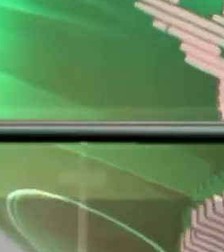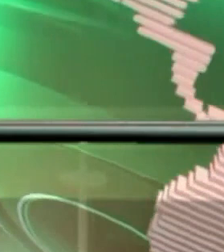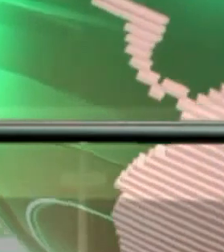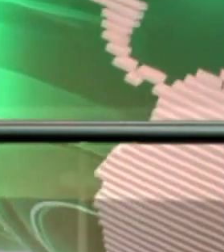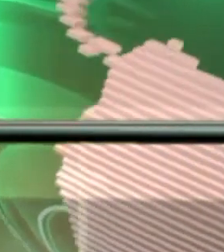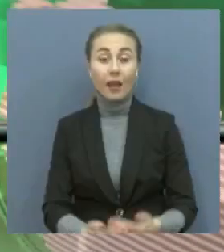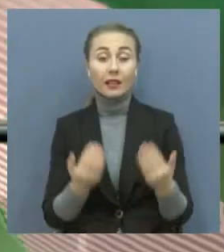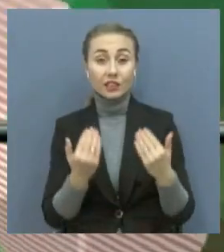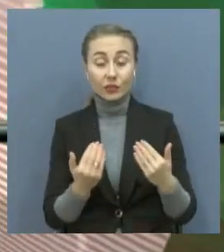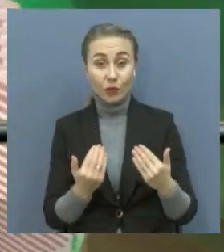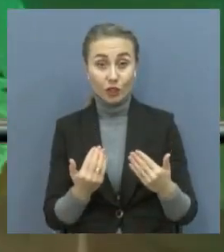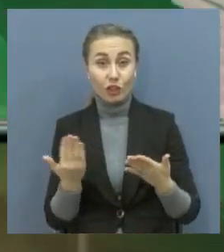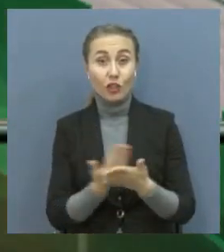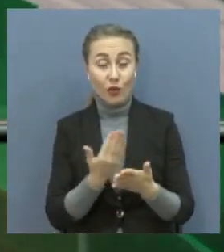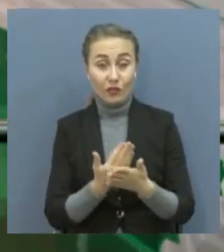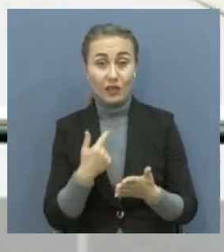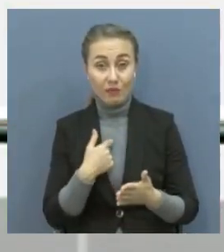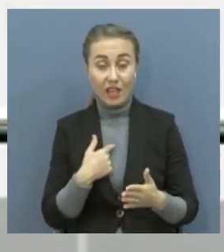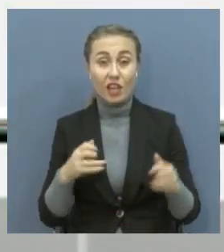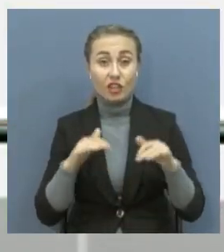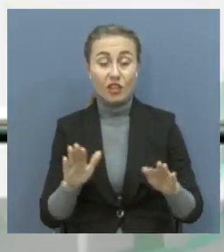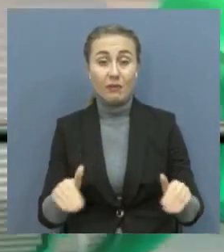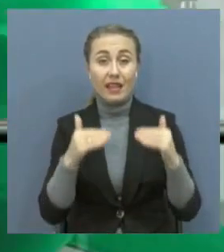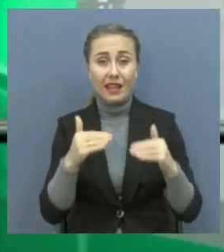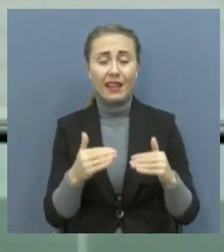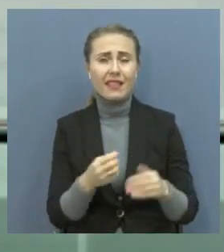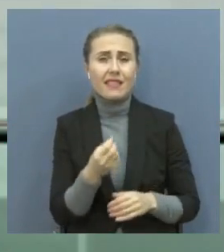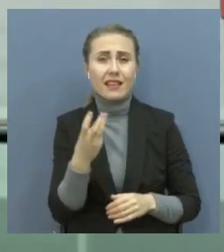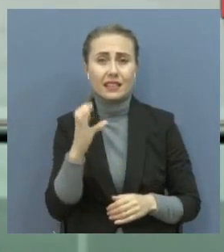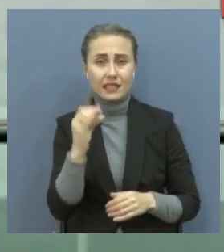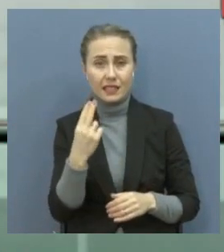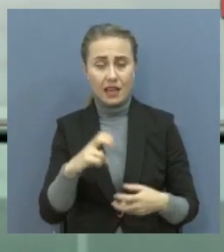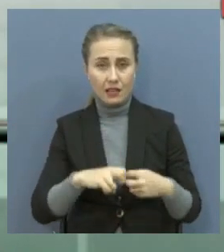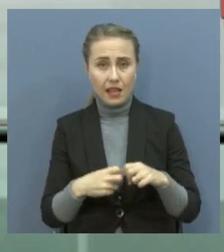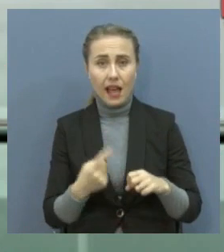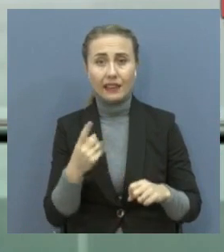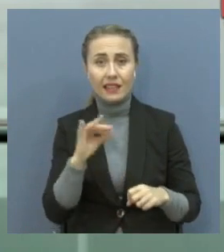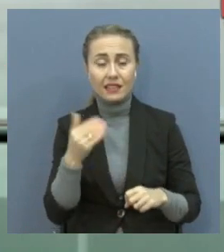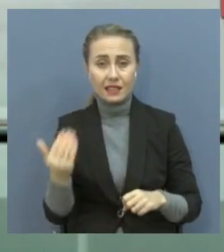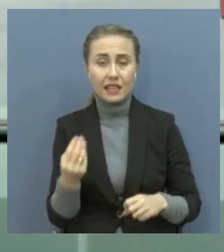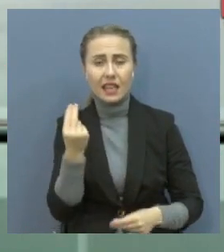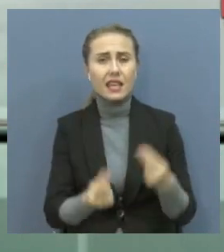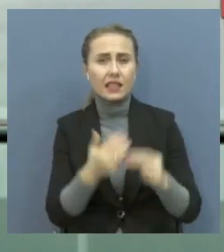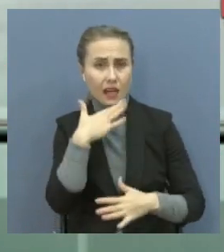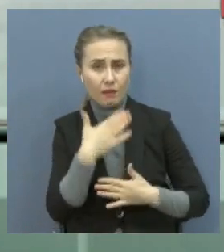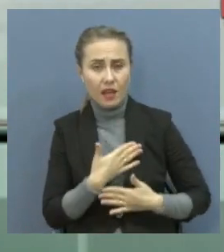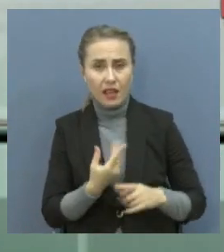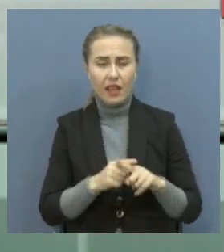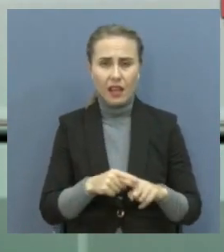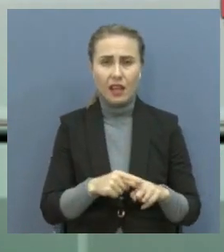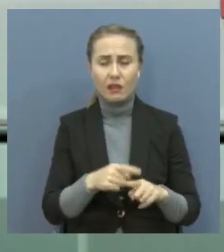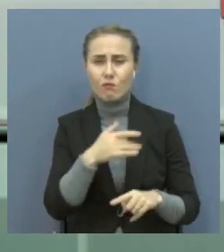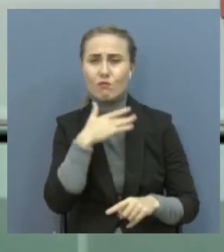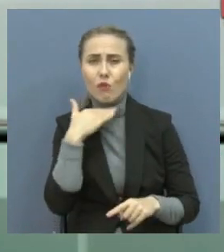В сегодняшнем выпуске мы решили поднять несколько социальных проблем. Одна из них – игромания. При таком обилии гаджетов,